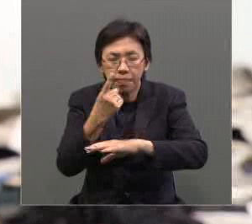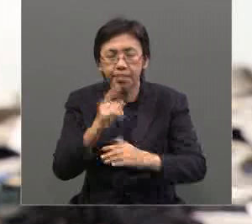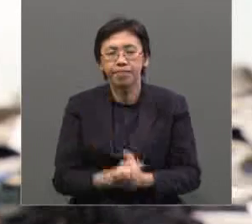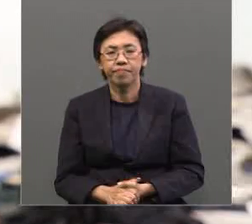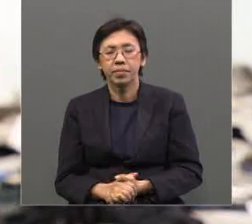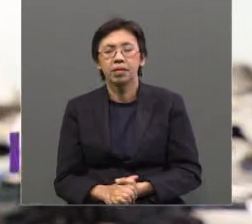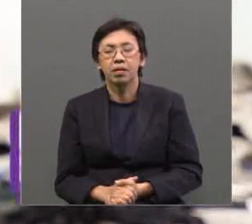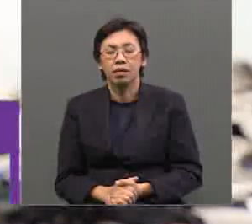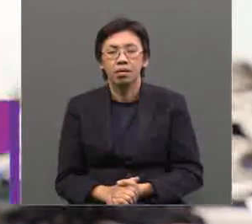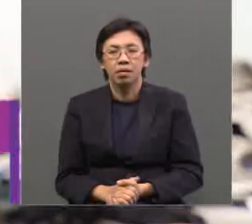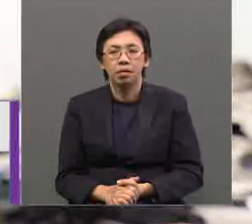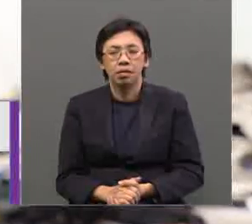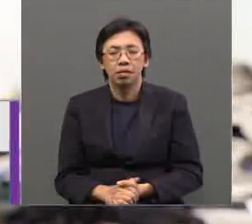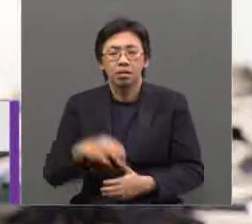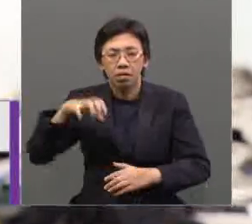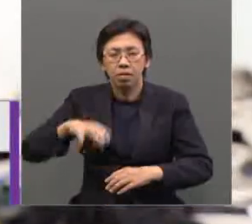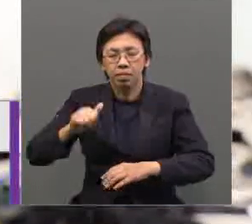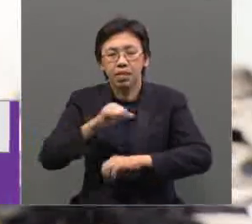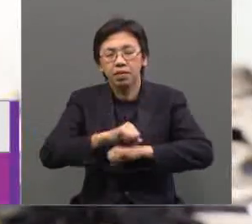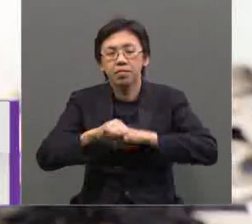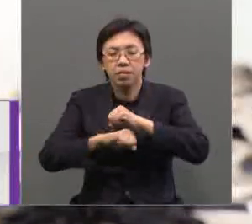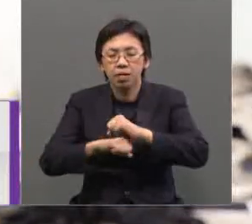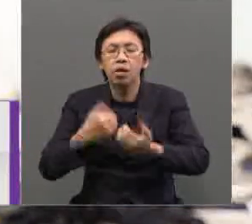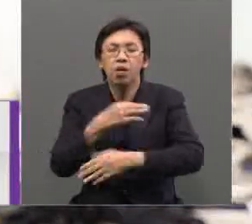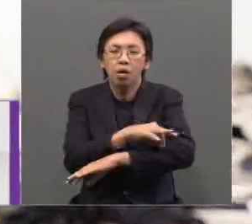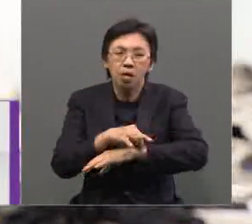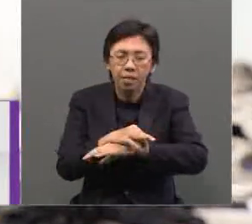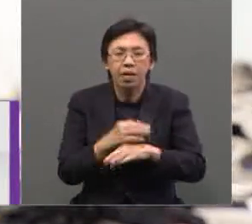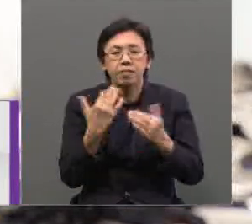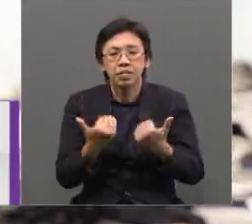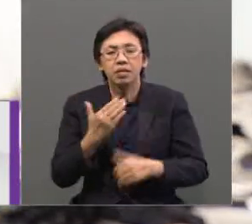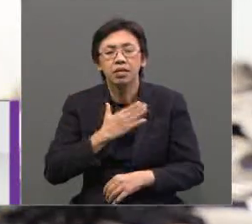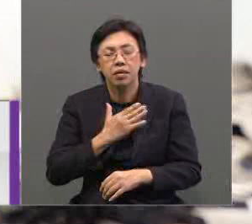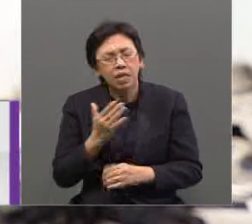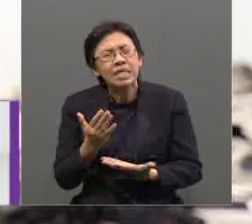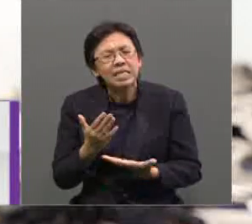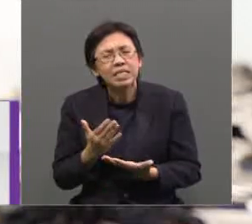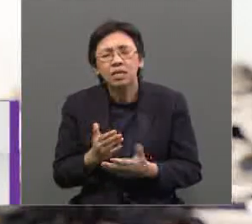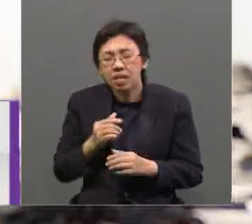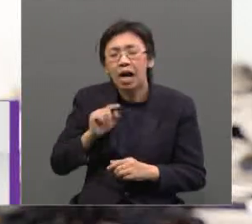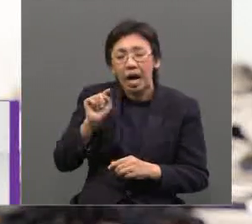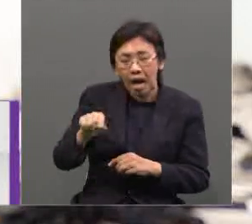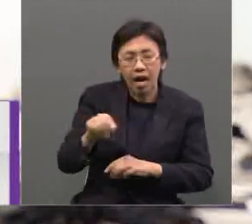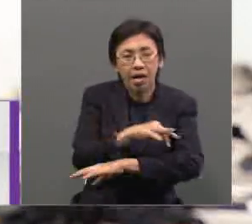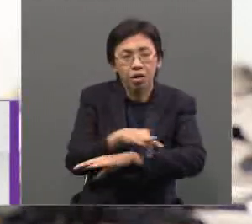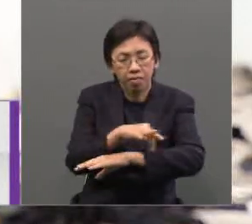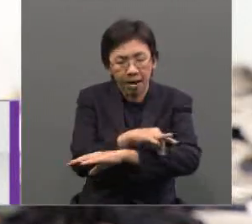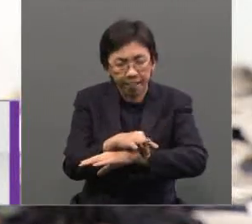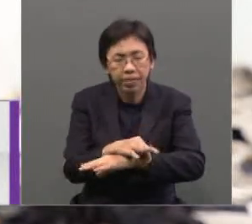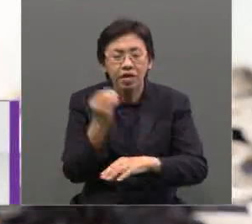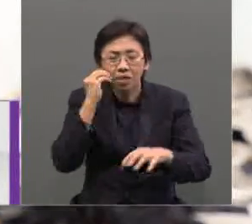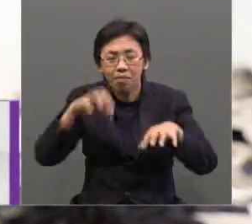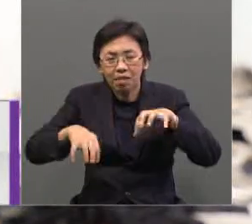และผังเมืองนะครับกระทรวงมหาดไทยได้ดำเนินการในการที่จะไปออกแบบผังในส่วน